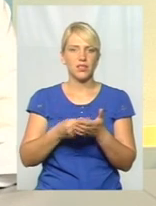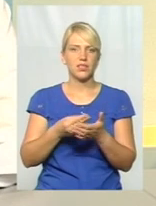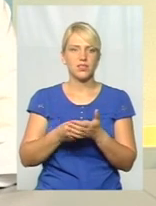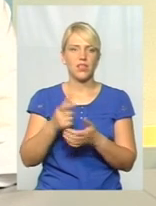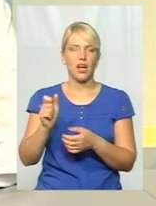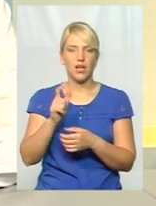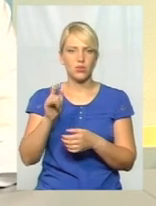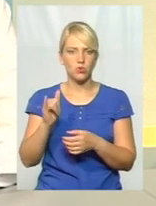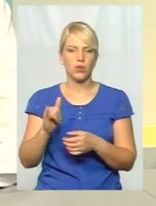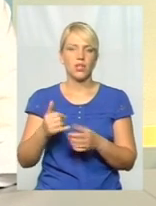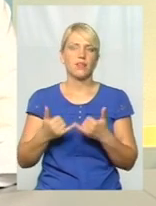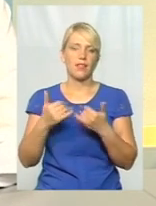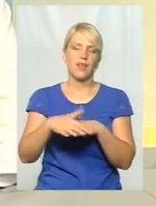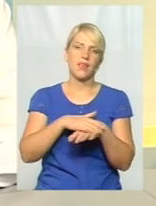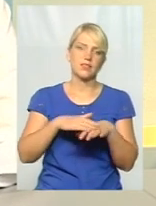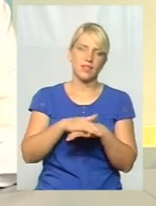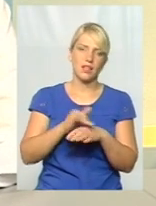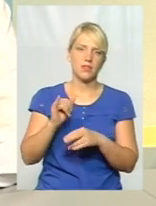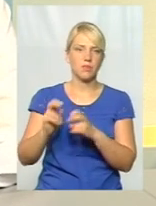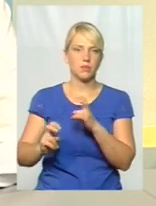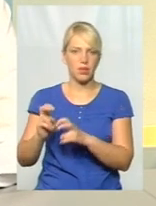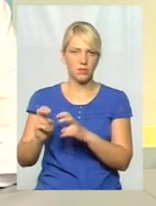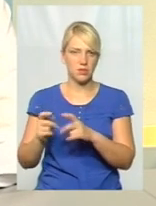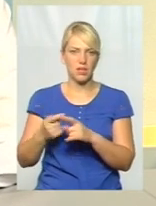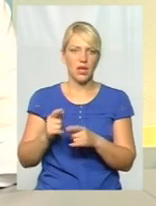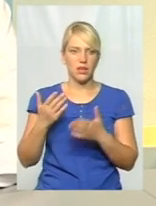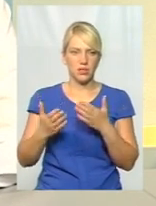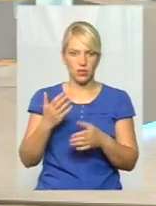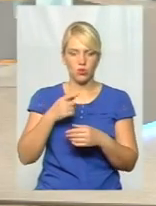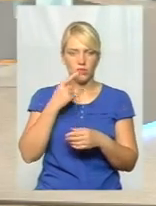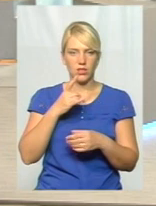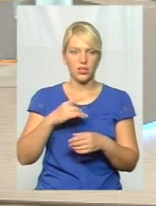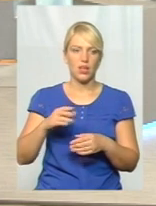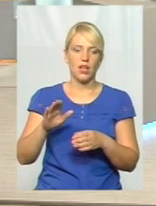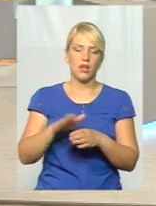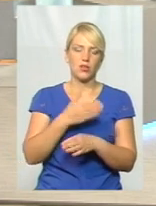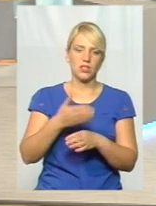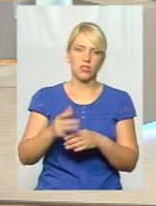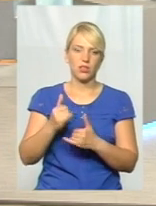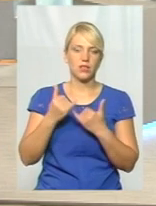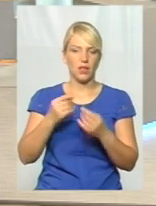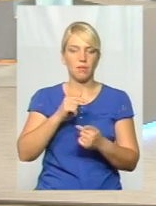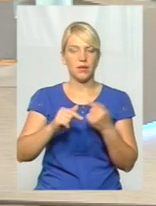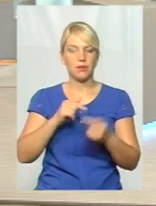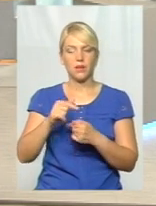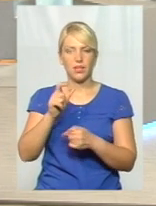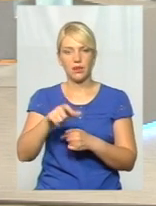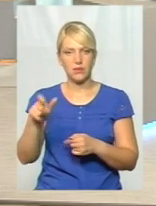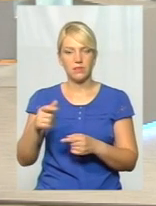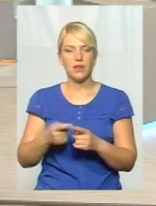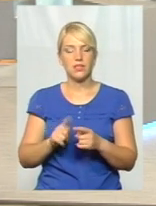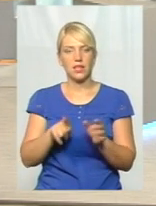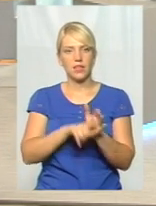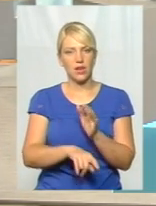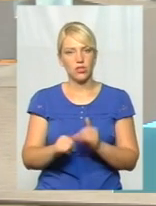для населення і так далі. Тобто виходить так, що якщо розкинути на всіх підприємців це дешево, а для когось там одного чи для